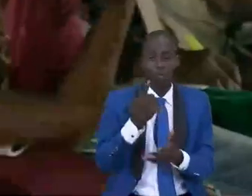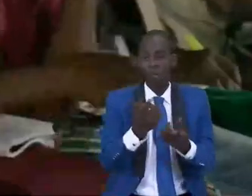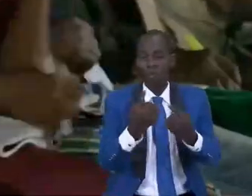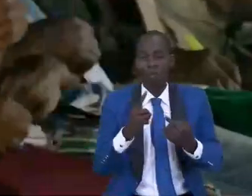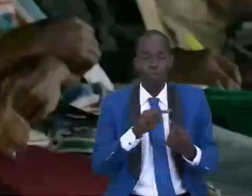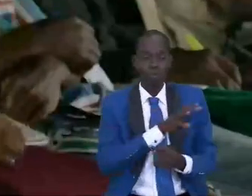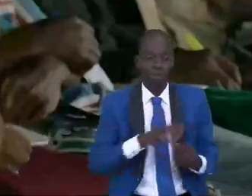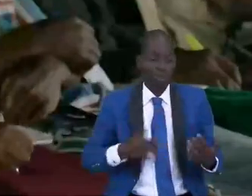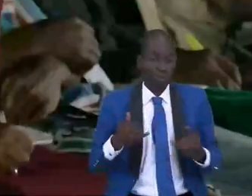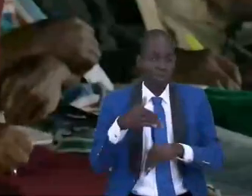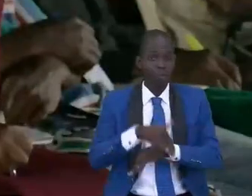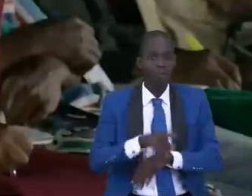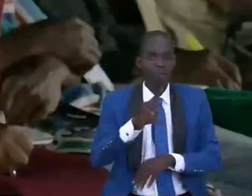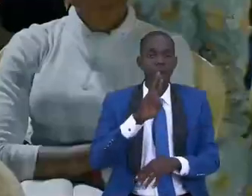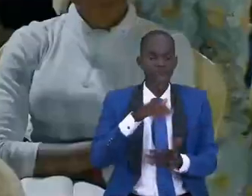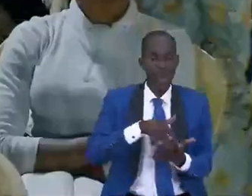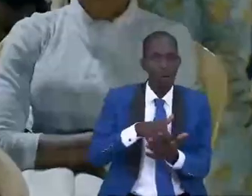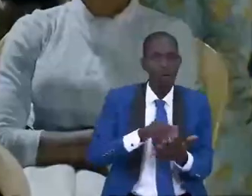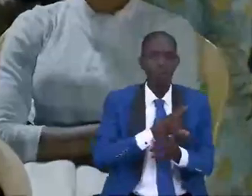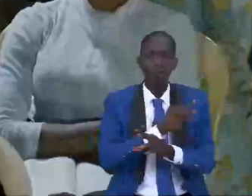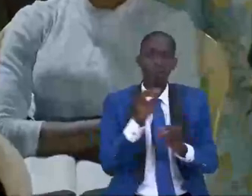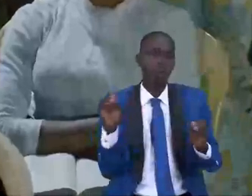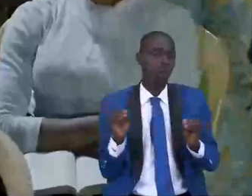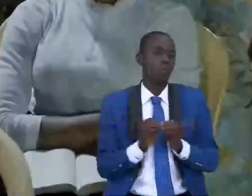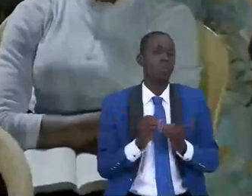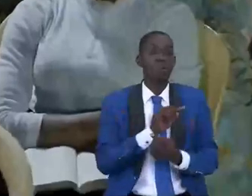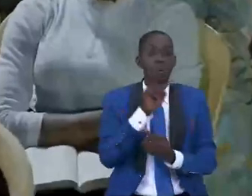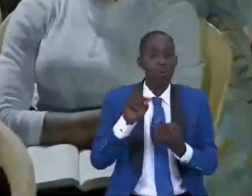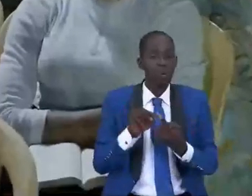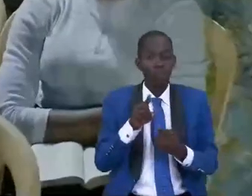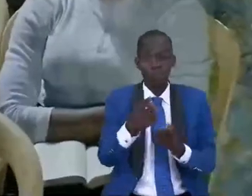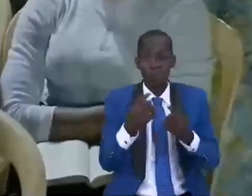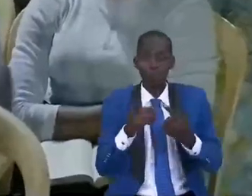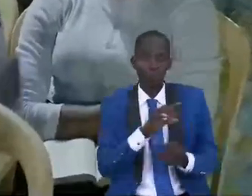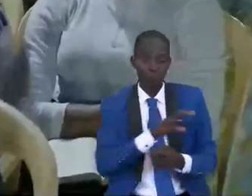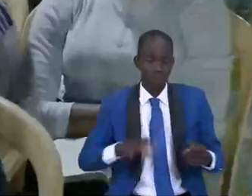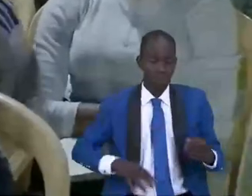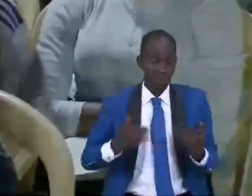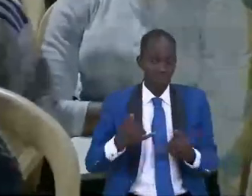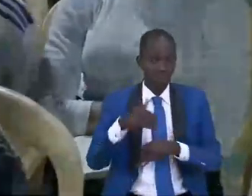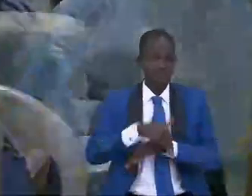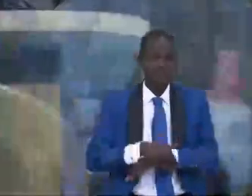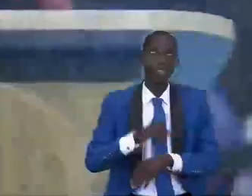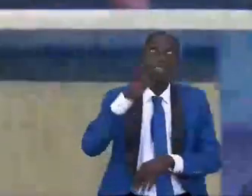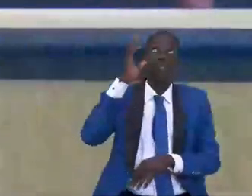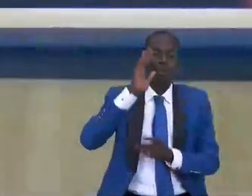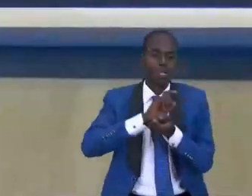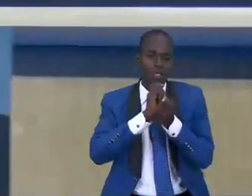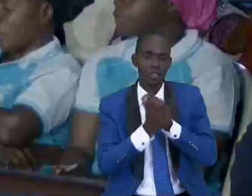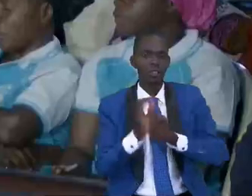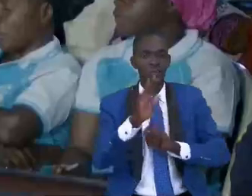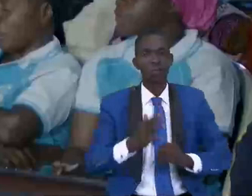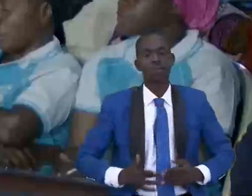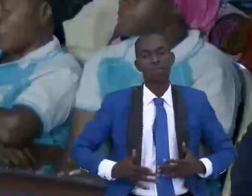Christ ce soir, tu ne seras plus faible. Dès que tu viens à Christ ce jour, il va changer ta